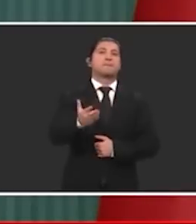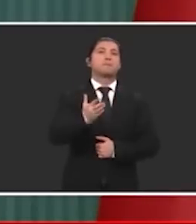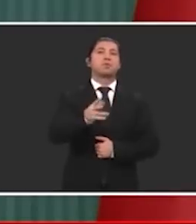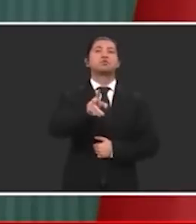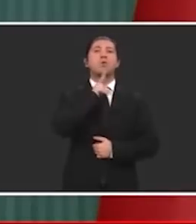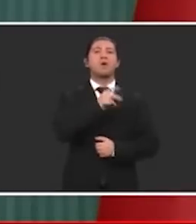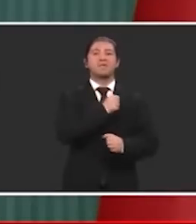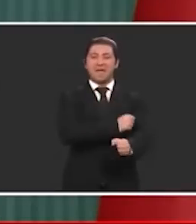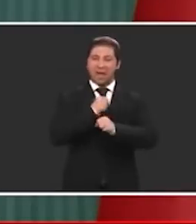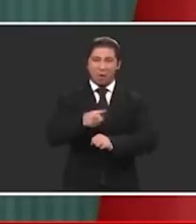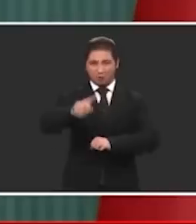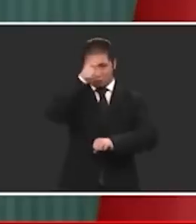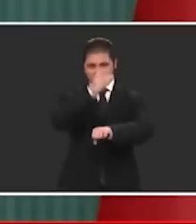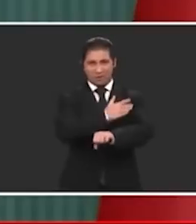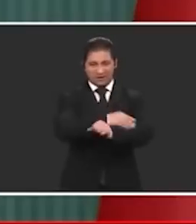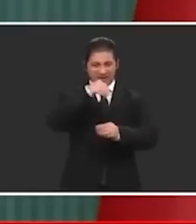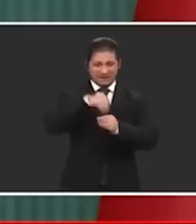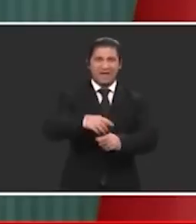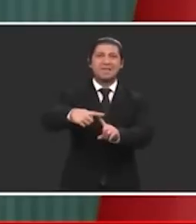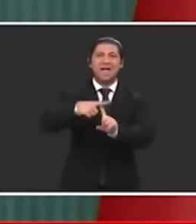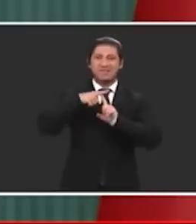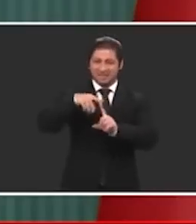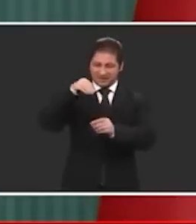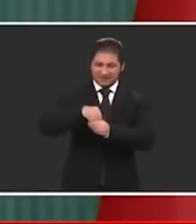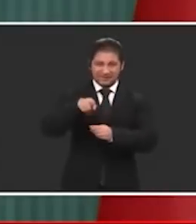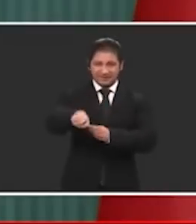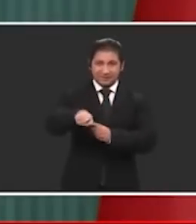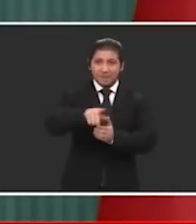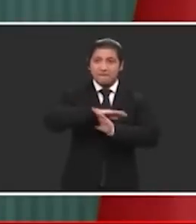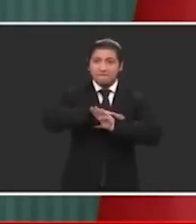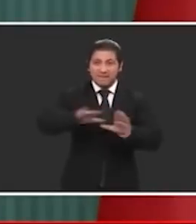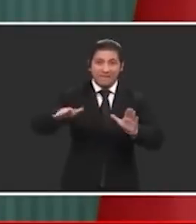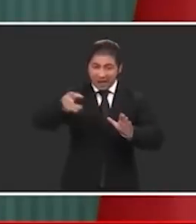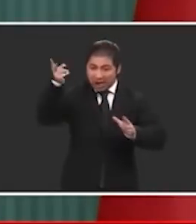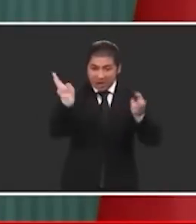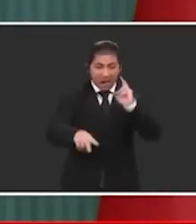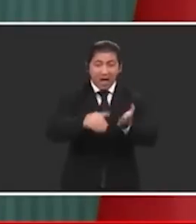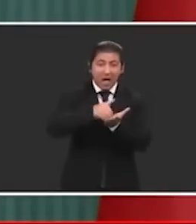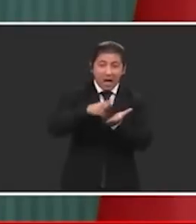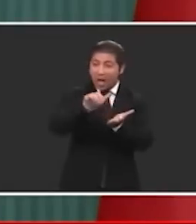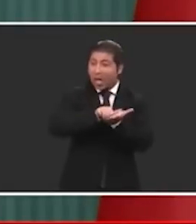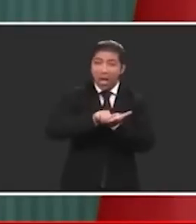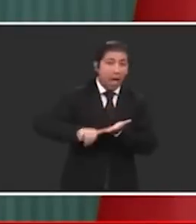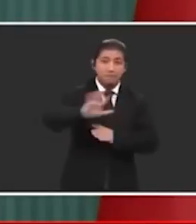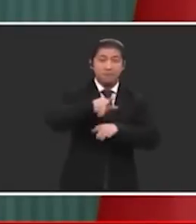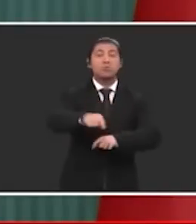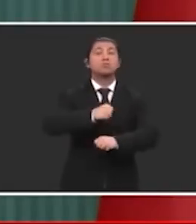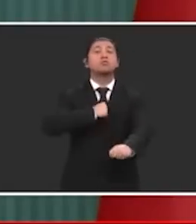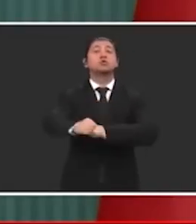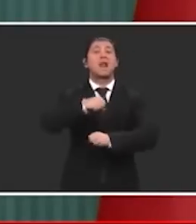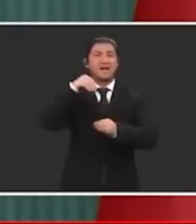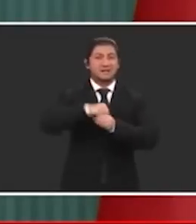Son terörist de ülkemiz için tehdit kaynağı olmaktan çıkarılana dek bu